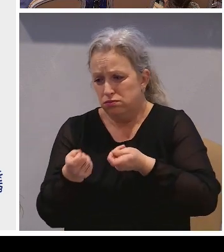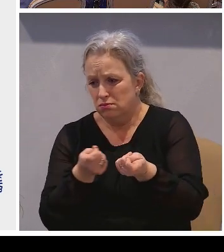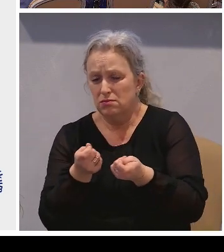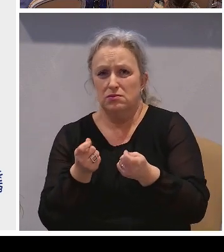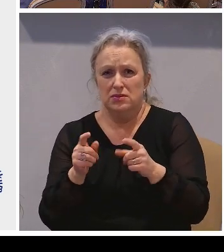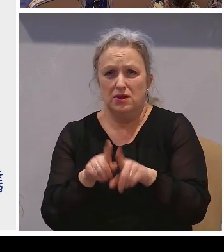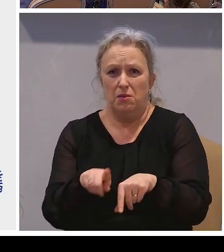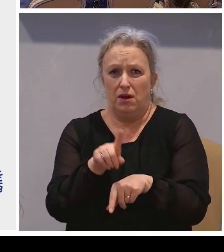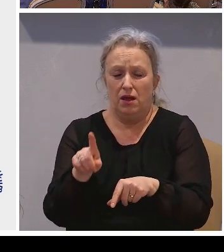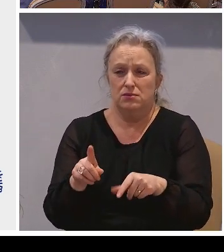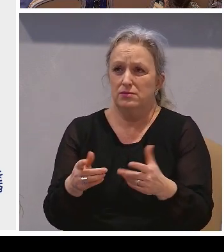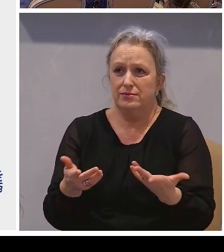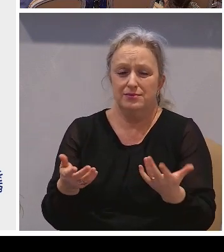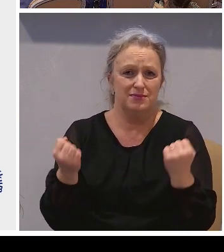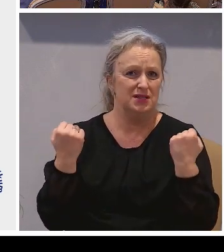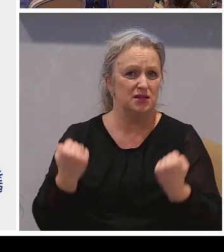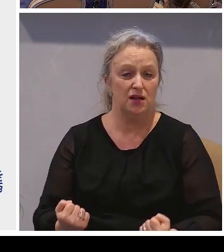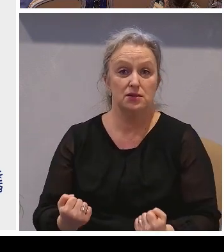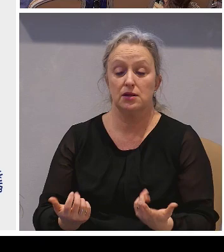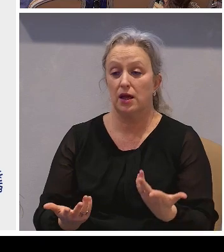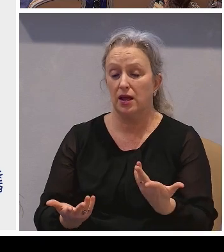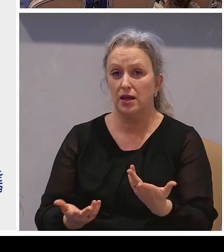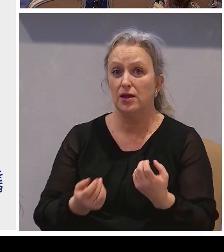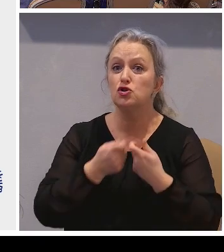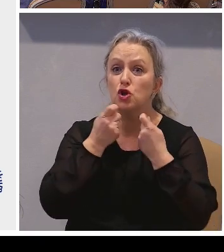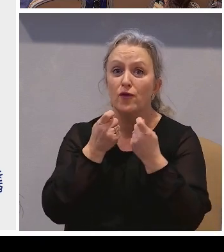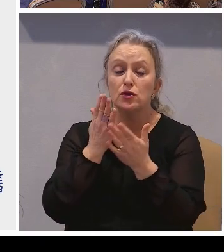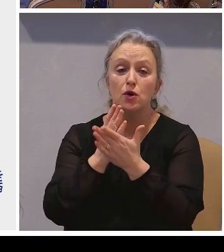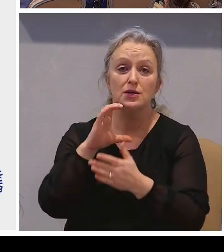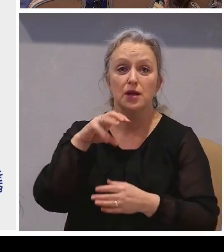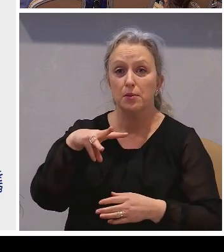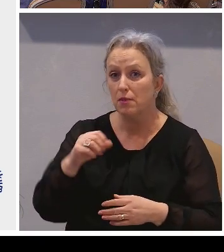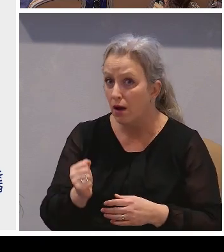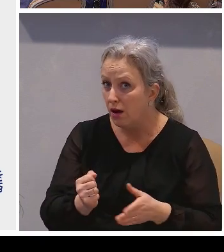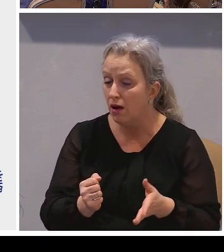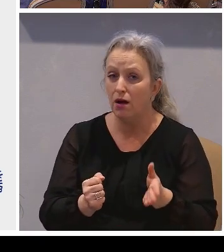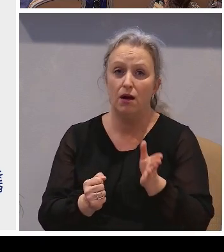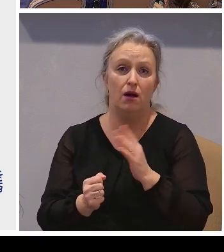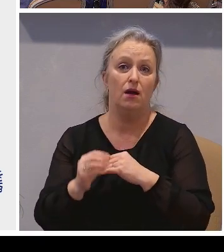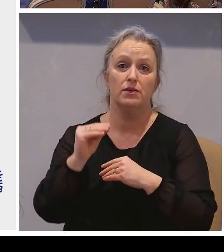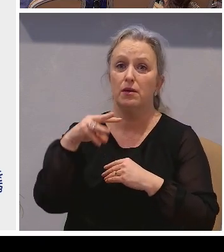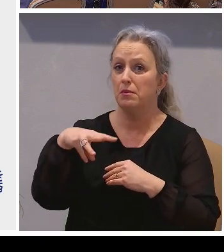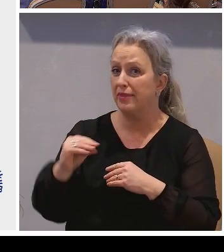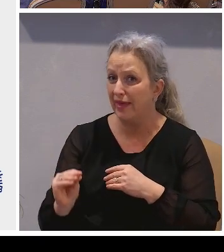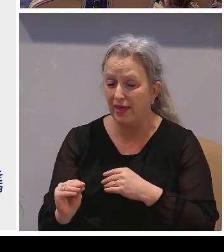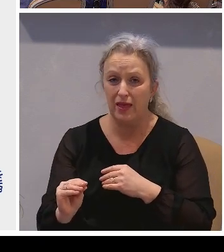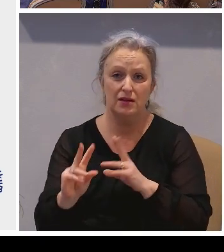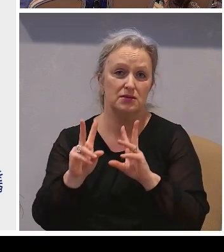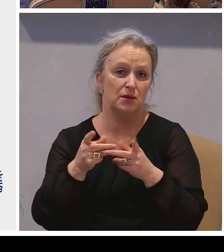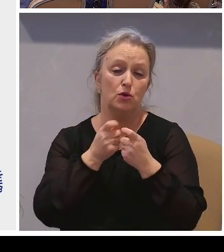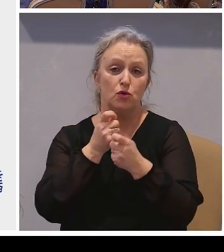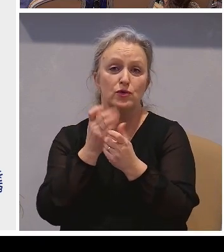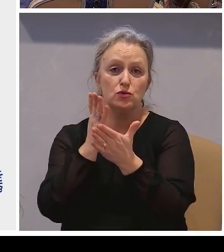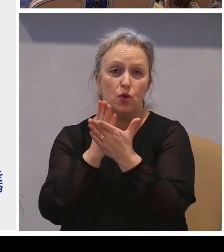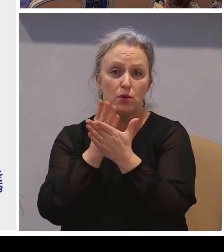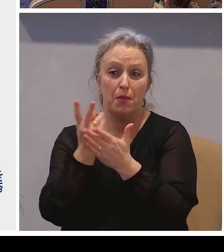patients. nagu kokku The larger tulemine. the number of Soovitustes on patients, nii the SMA, spinaalse lihasatroofia kui more Duchenne lihasdüstroofia puhul, et necessary meil